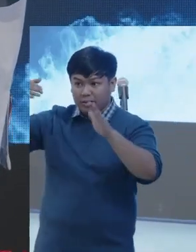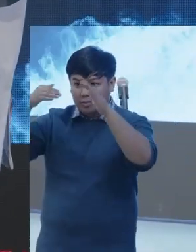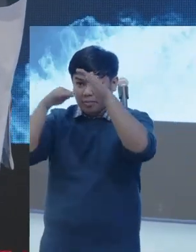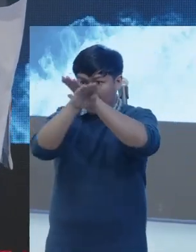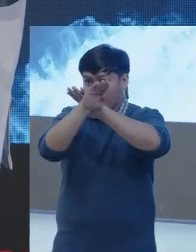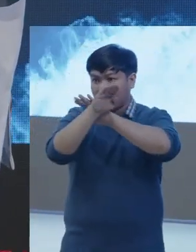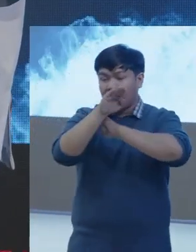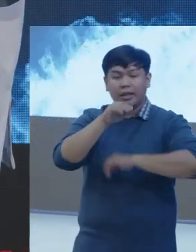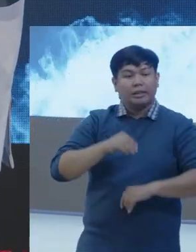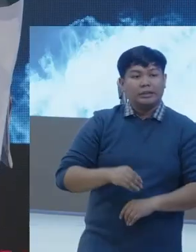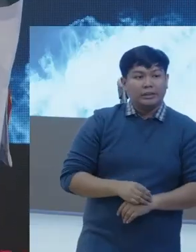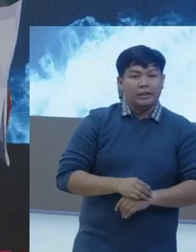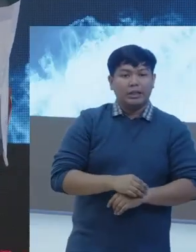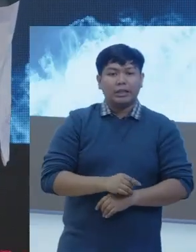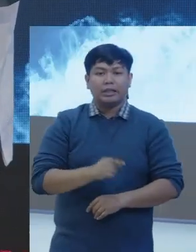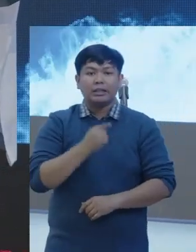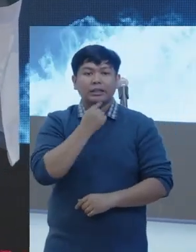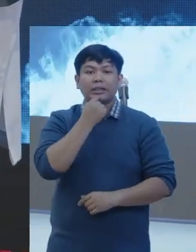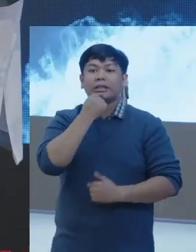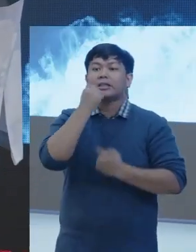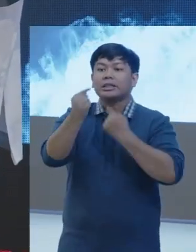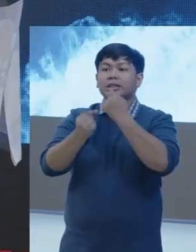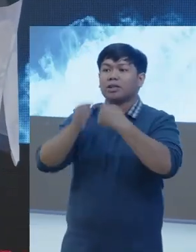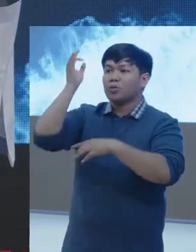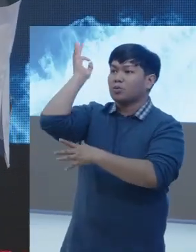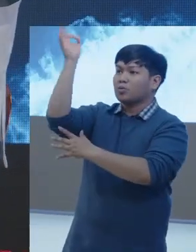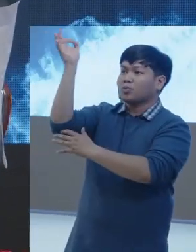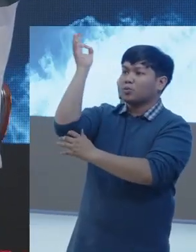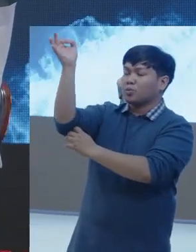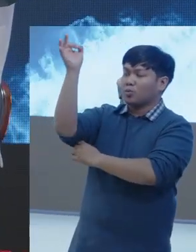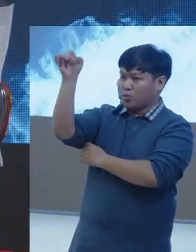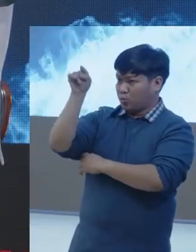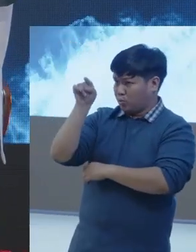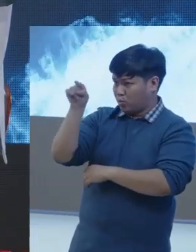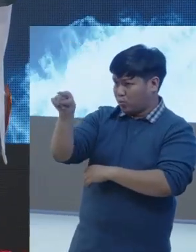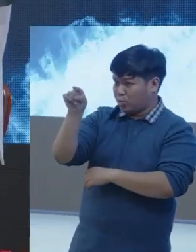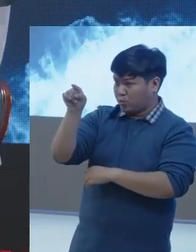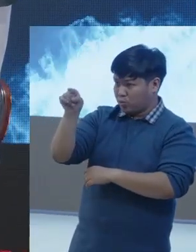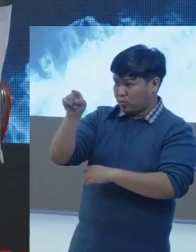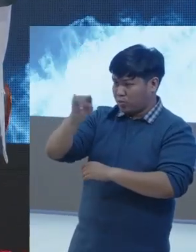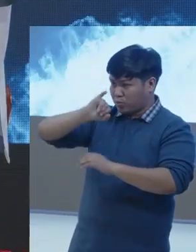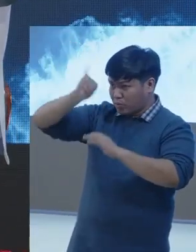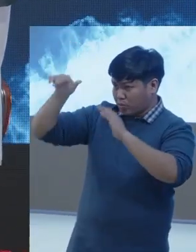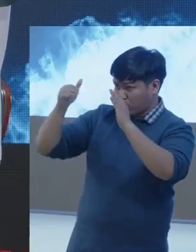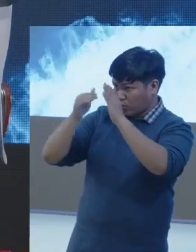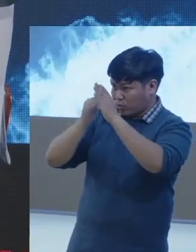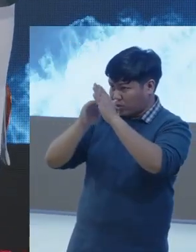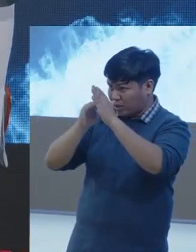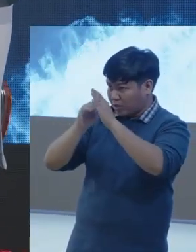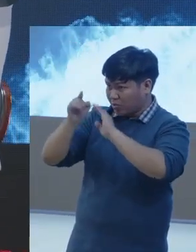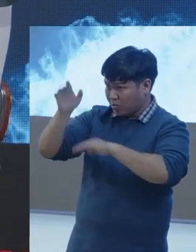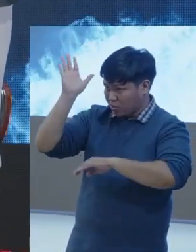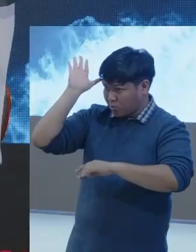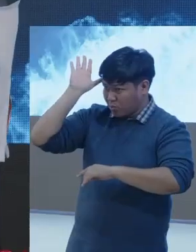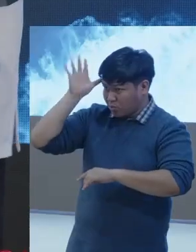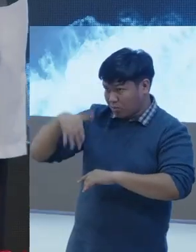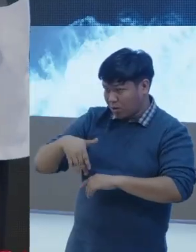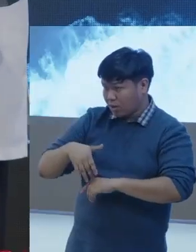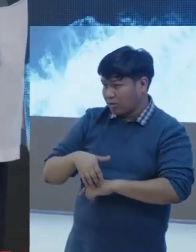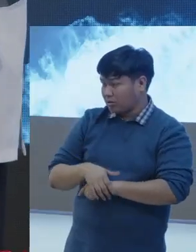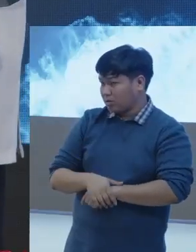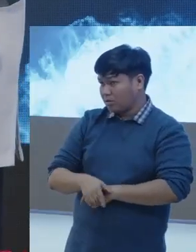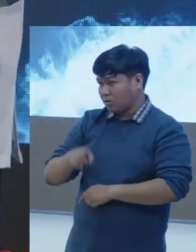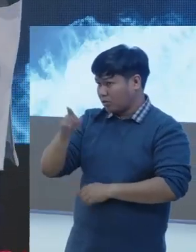crying prophet, nagpo-prophesy against the inhabitants of Jerusalem. So the